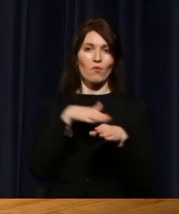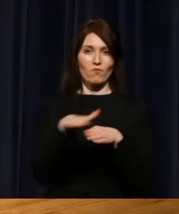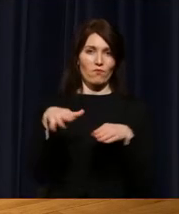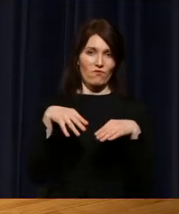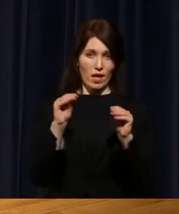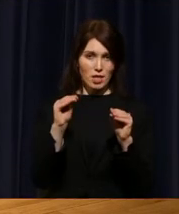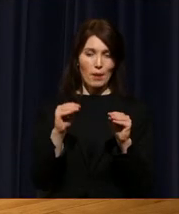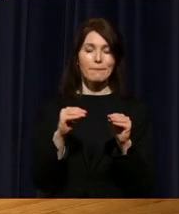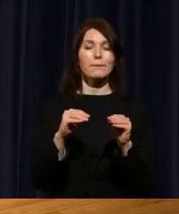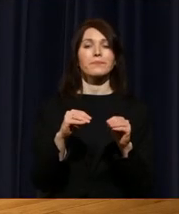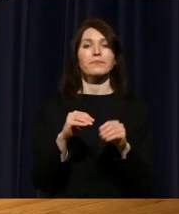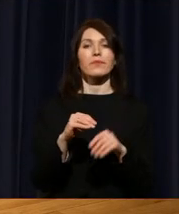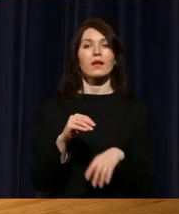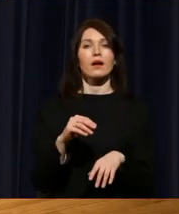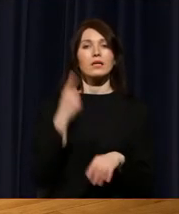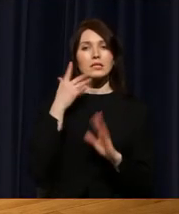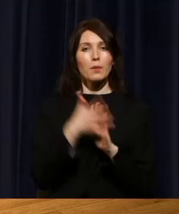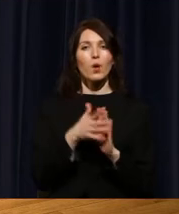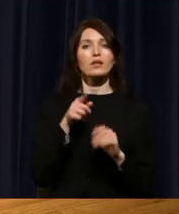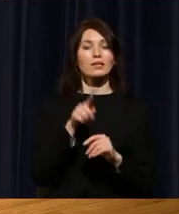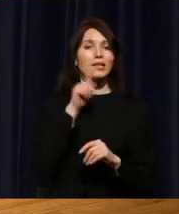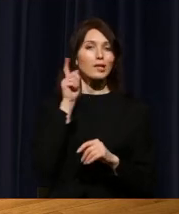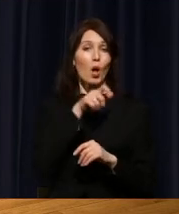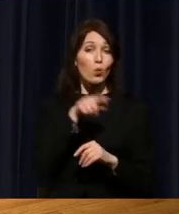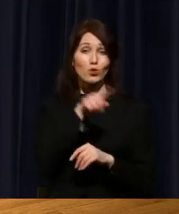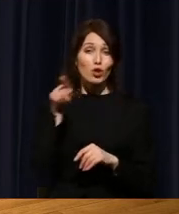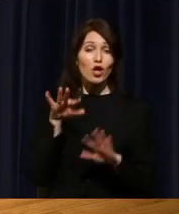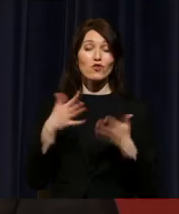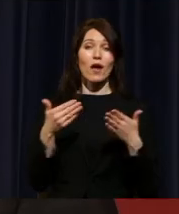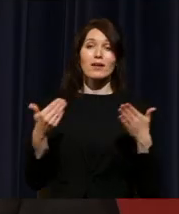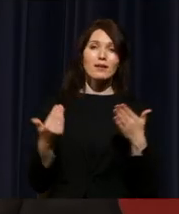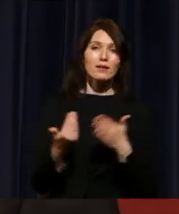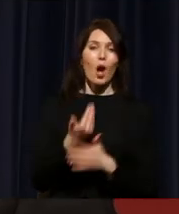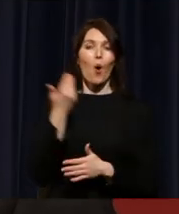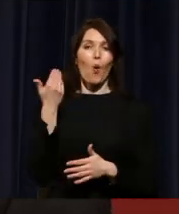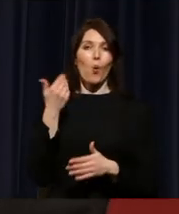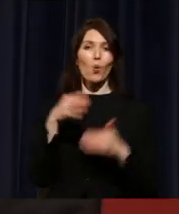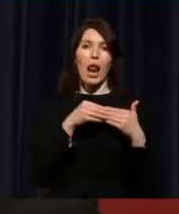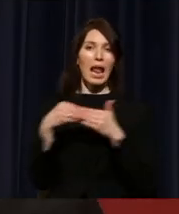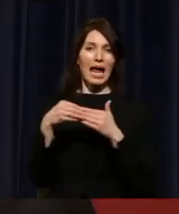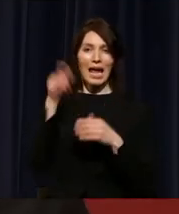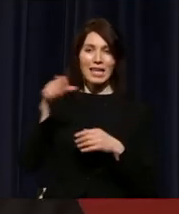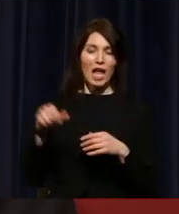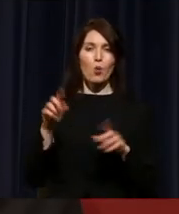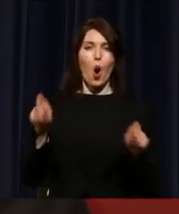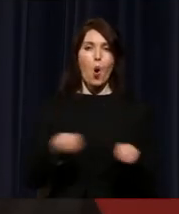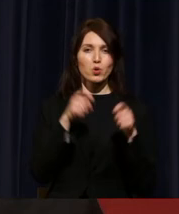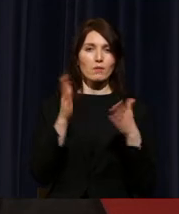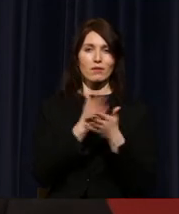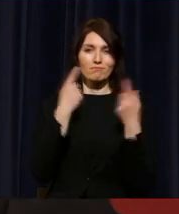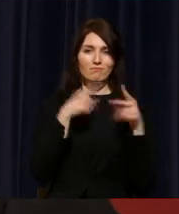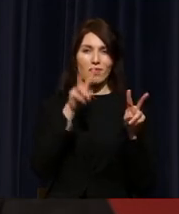Saprotiet, es domāju, ka tas jauniešu vai jauno līderu audzināšana vispār ir atsevišķa tēma